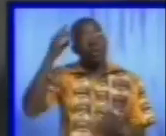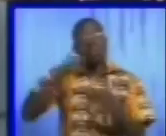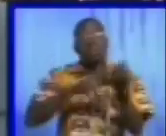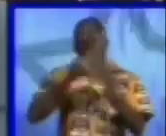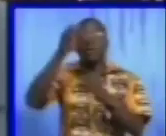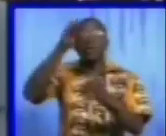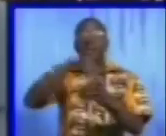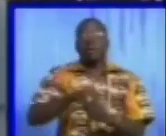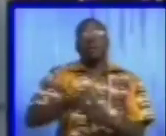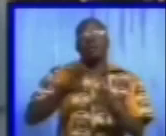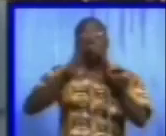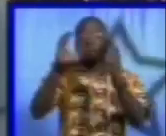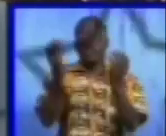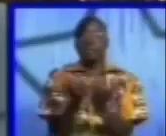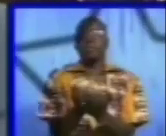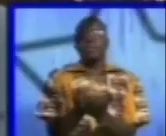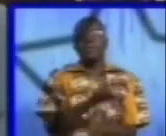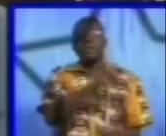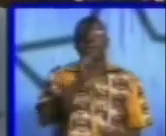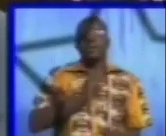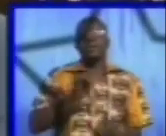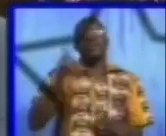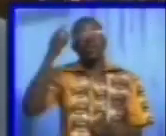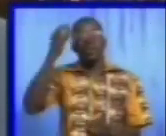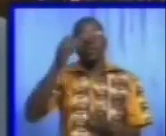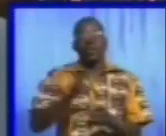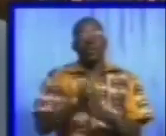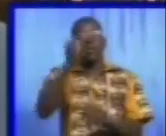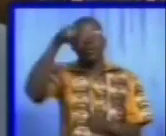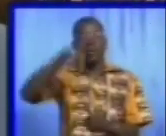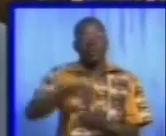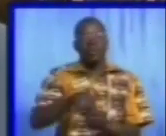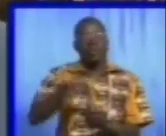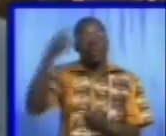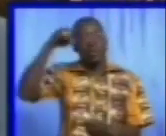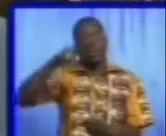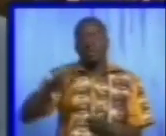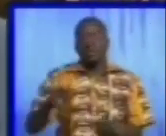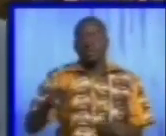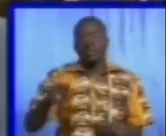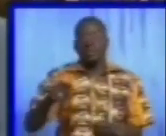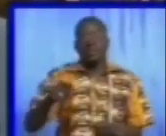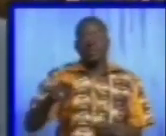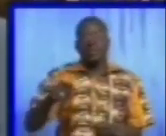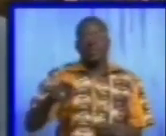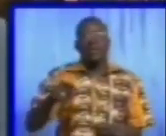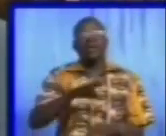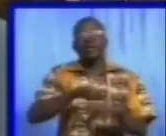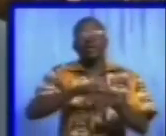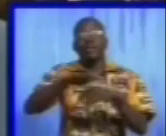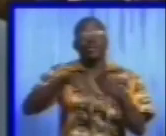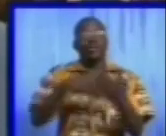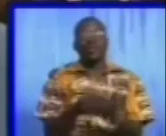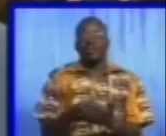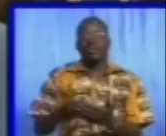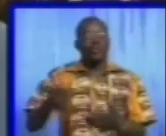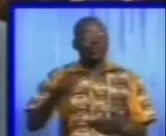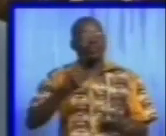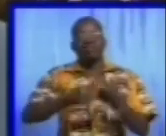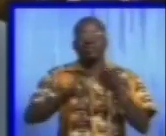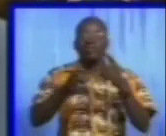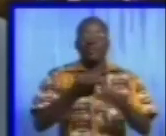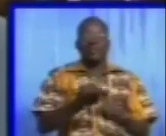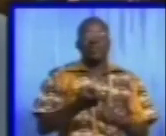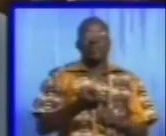commune. Je crois que c'est un bel exemple de solidarité, de fraternité et surtout d'amitié. Et